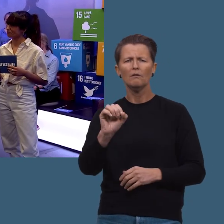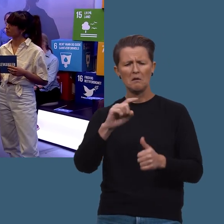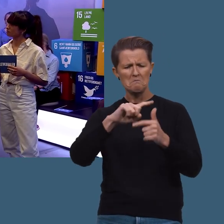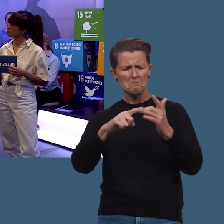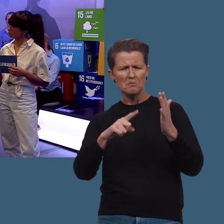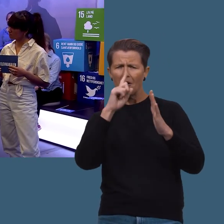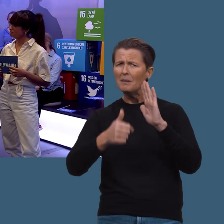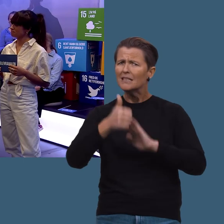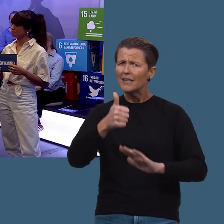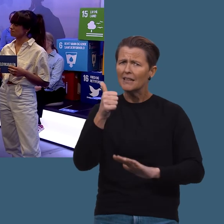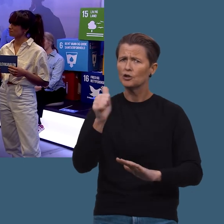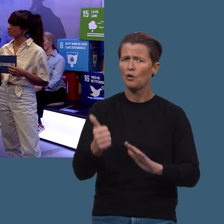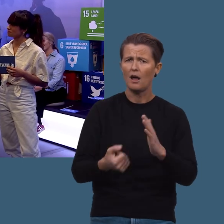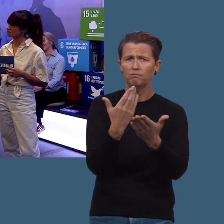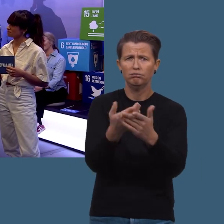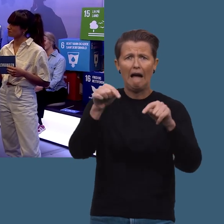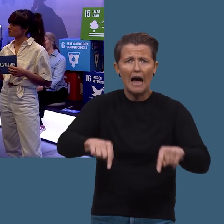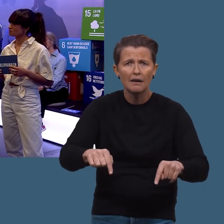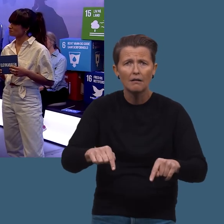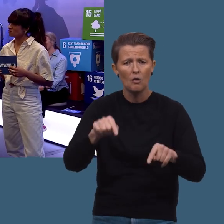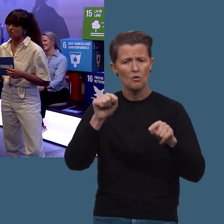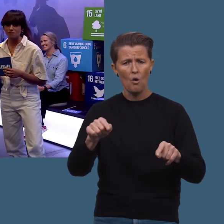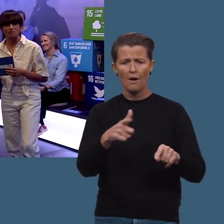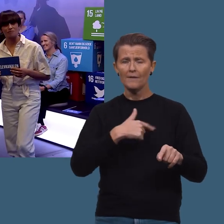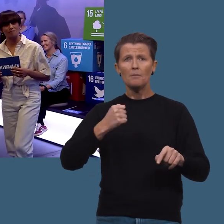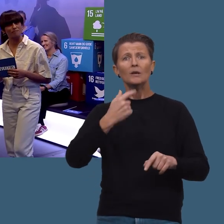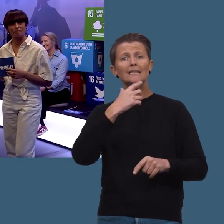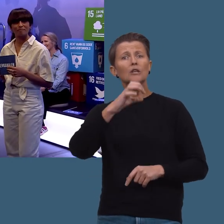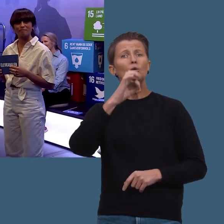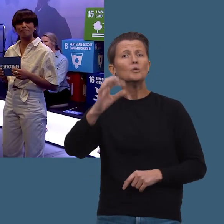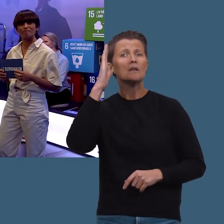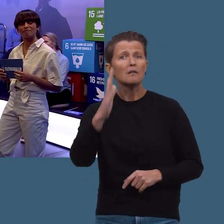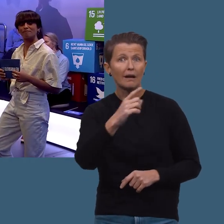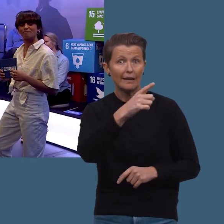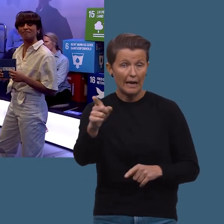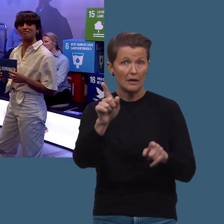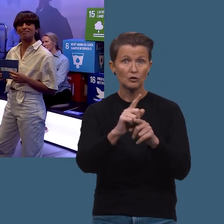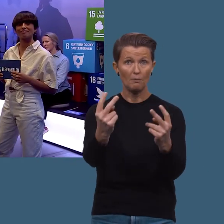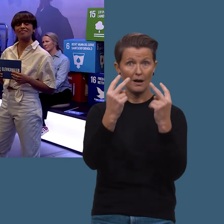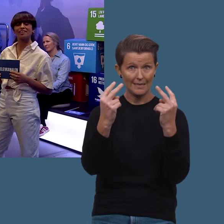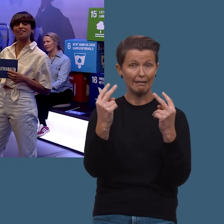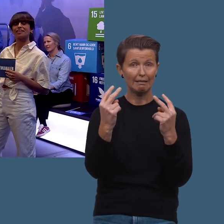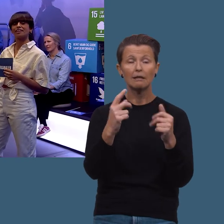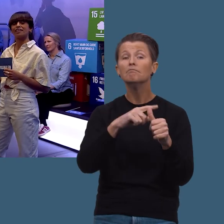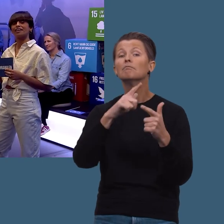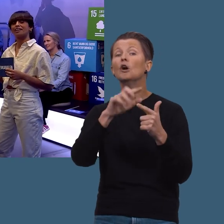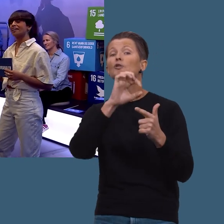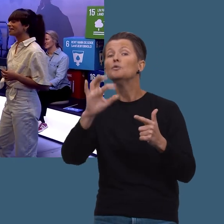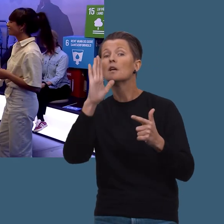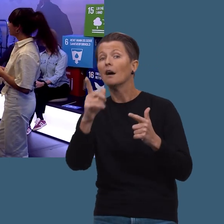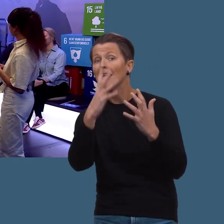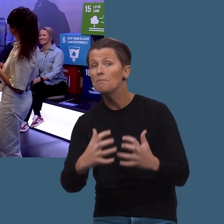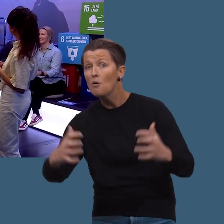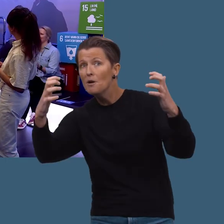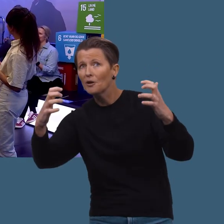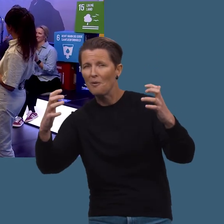liksom det viktigste, kanskje, vi skulle si her. Nå gjenstår det bare å si tusen takk til dere som har sett på. Tusen takk til